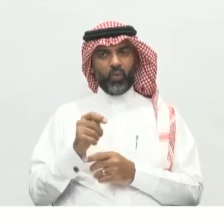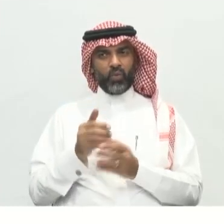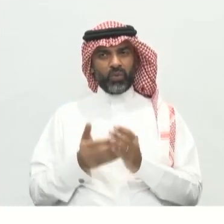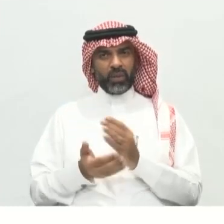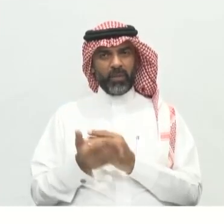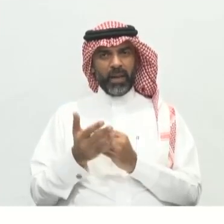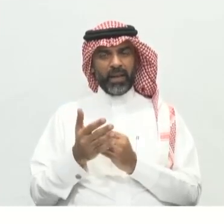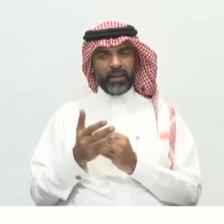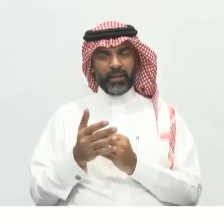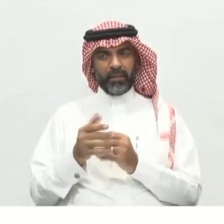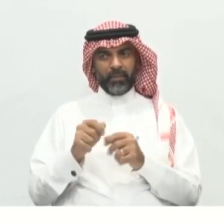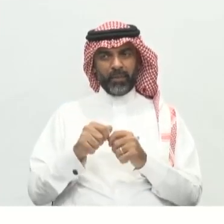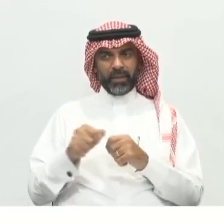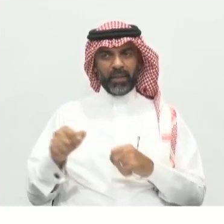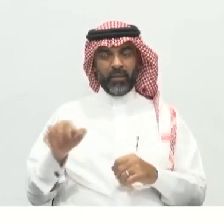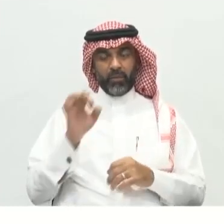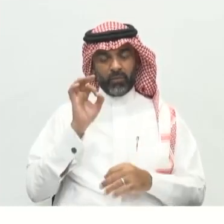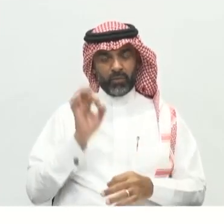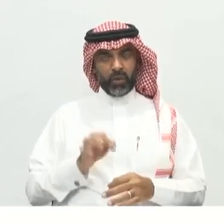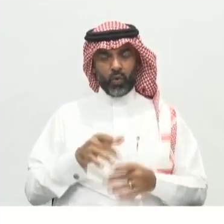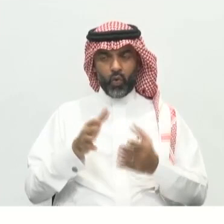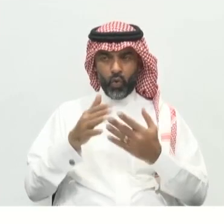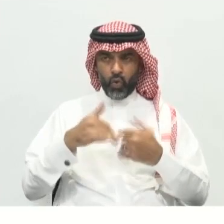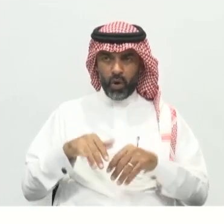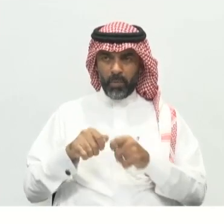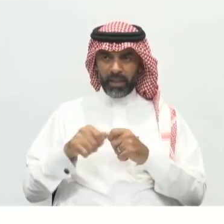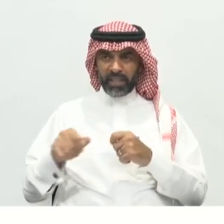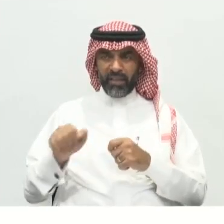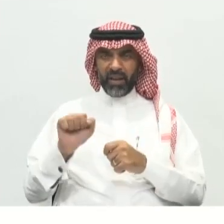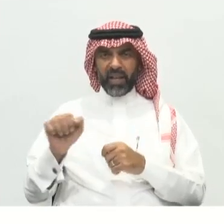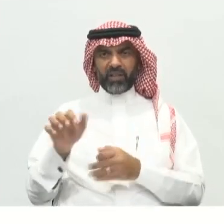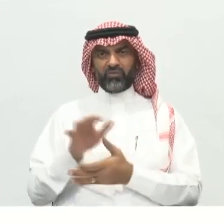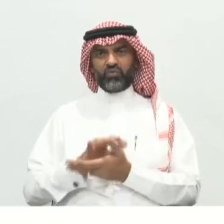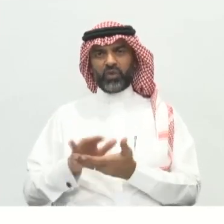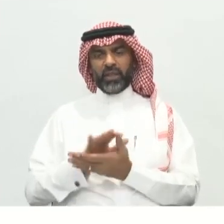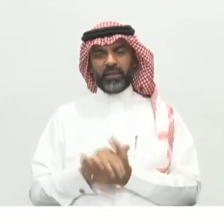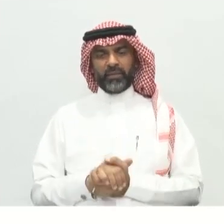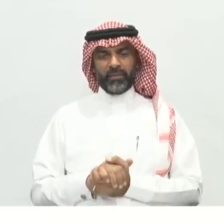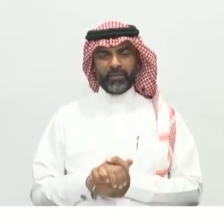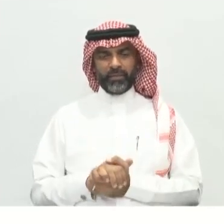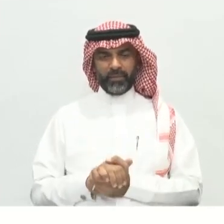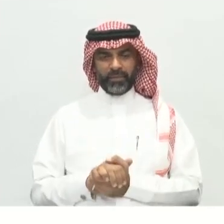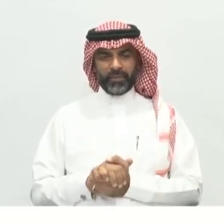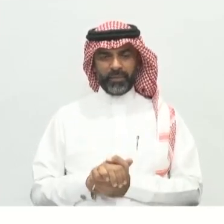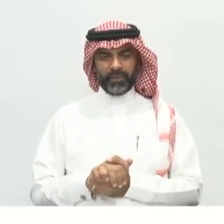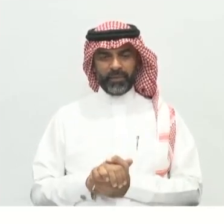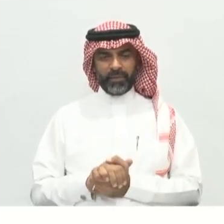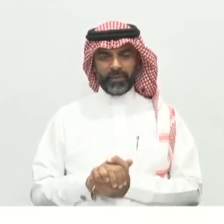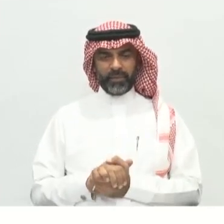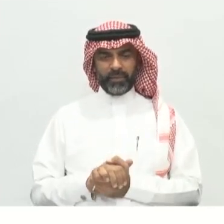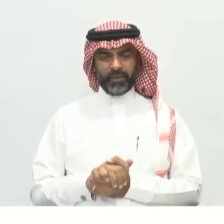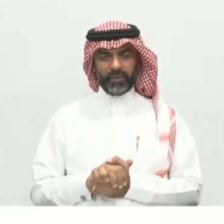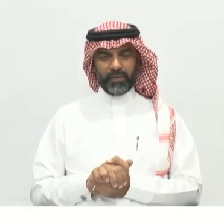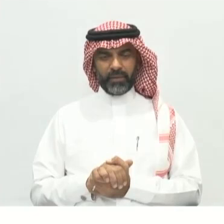الست ماتركس للتاكد من اننا وضعنا جميع المسافات لكل مشكله من المشكلات السابقه نقوم بعمل مثل هذا